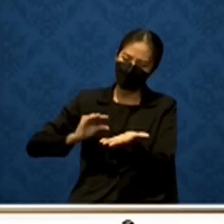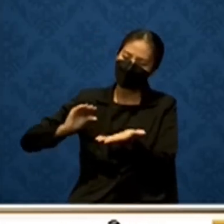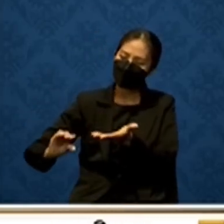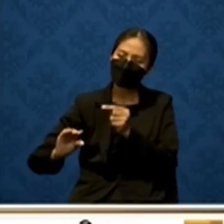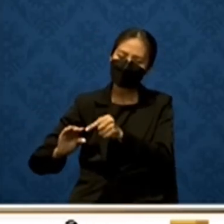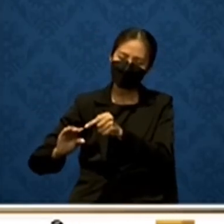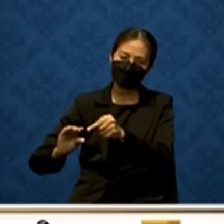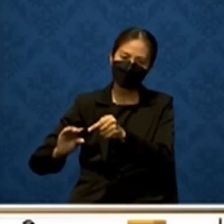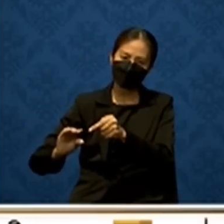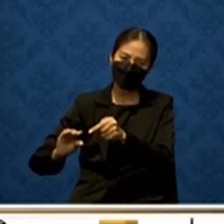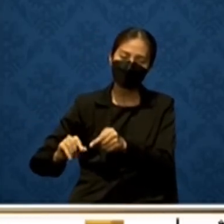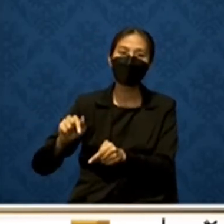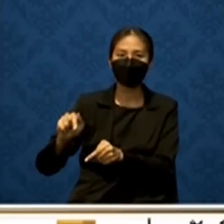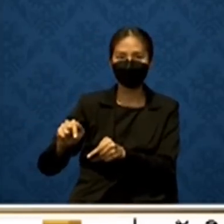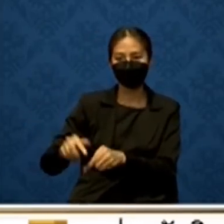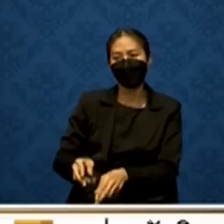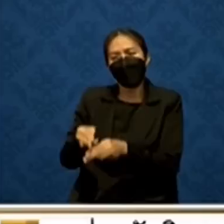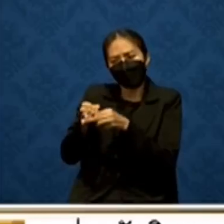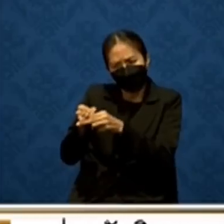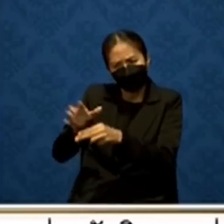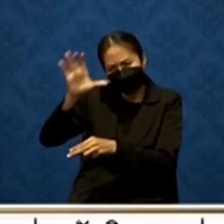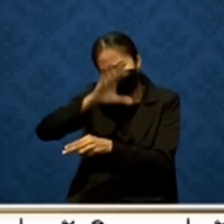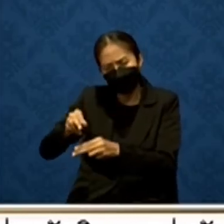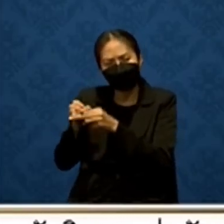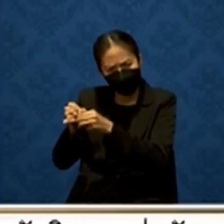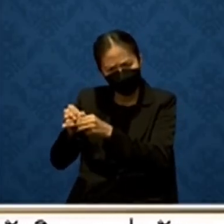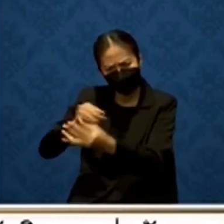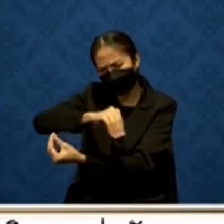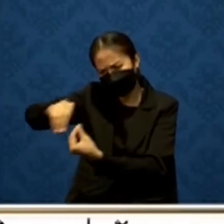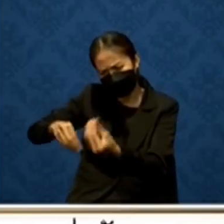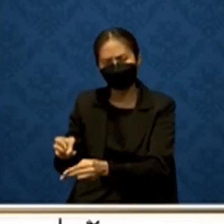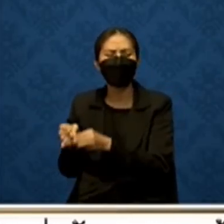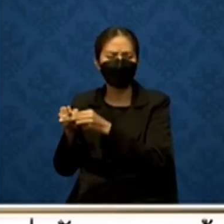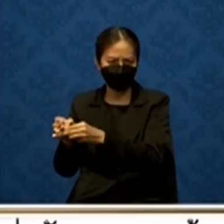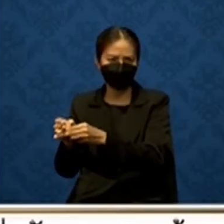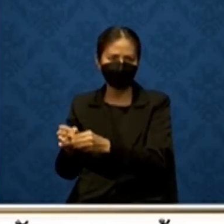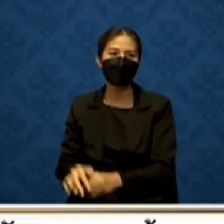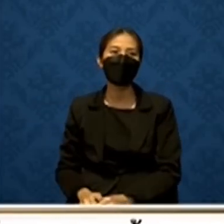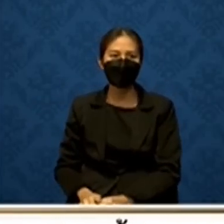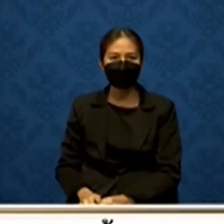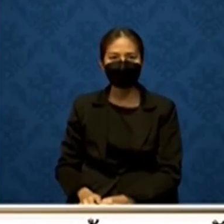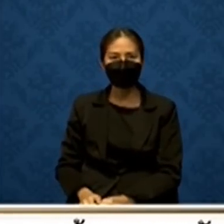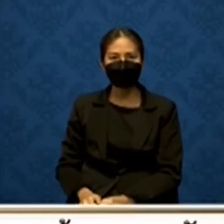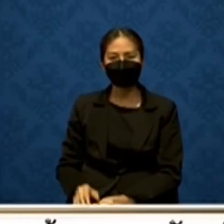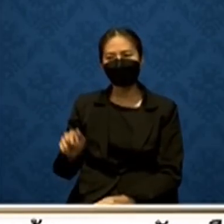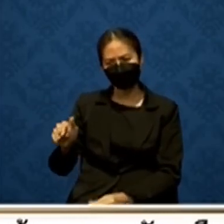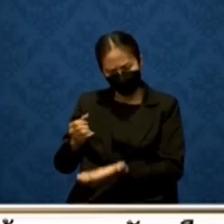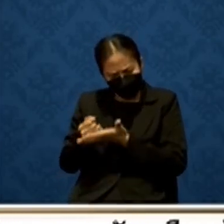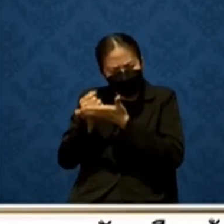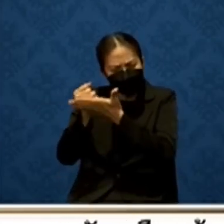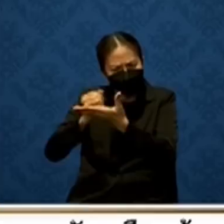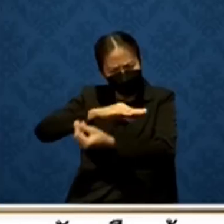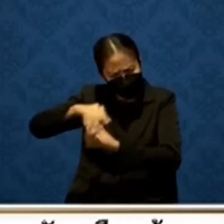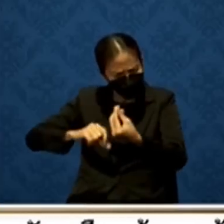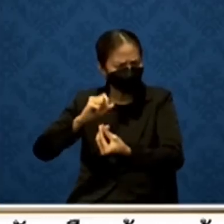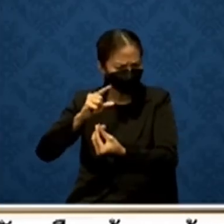ให้ออปธอสามารถที่จะหาเอง เก็บเอง แลวก็ใช้เองได้ตรงนี้กจะทำให้เกิดการระเบิดพลงทางเศรฐกิจระ